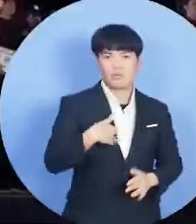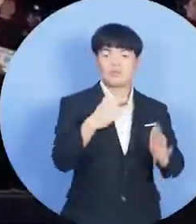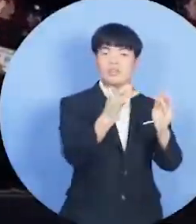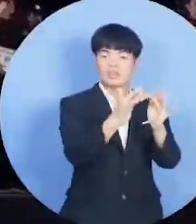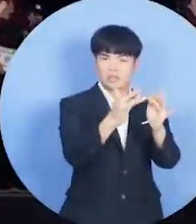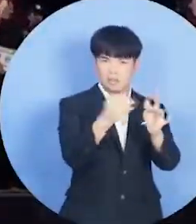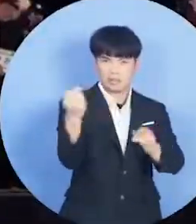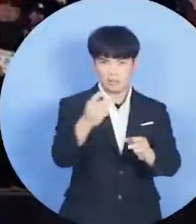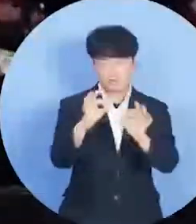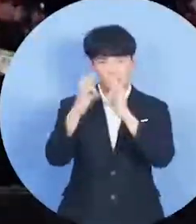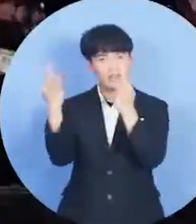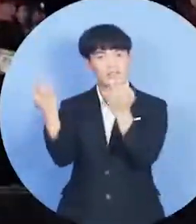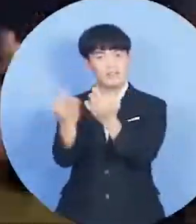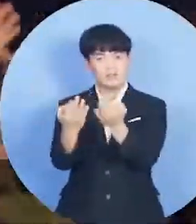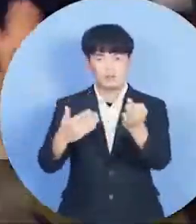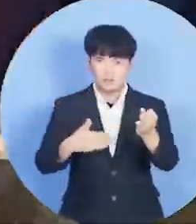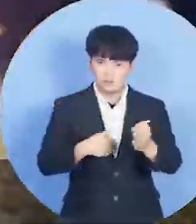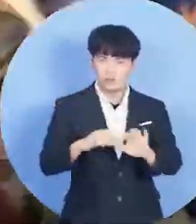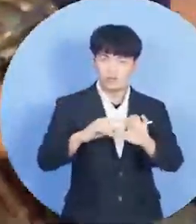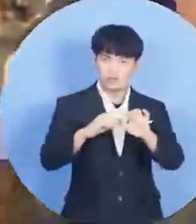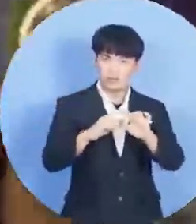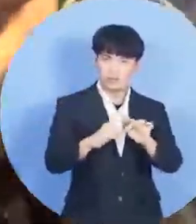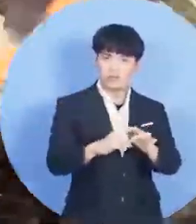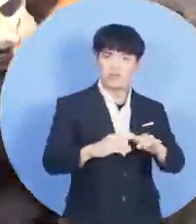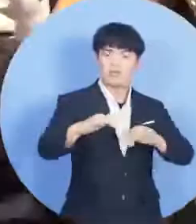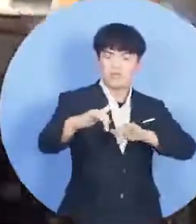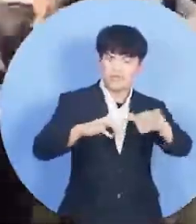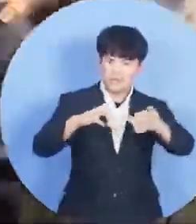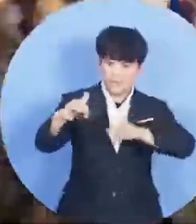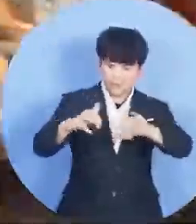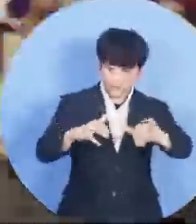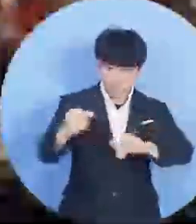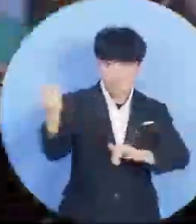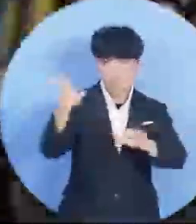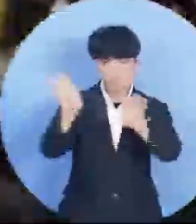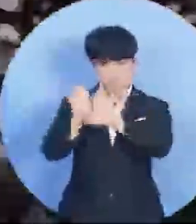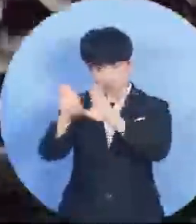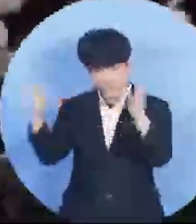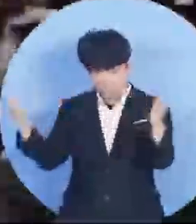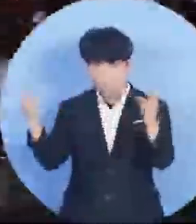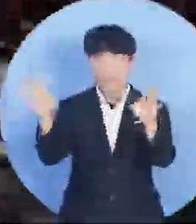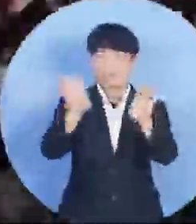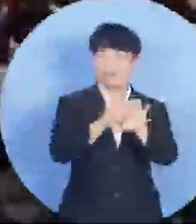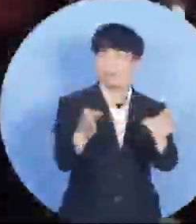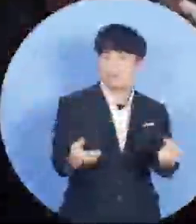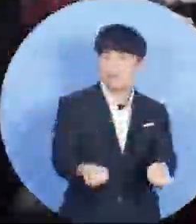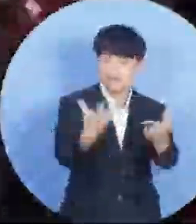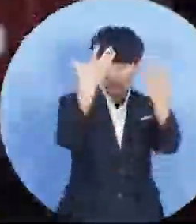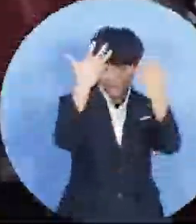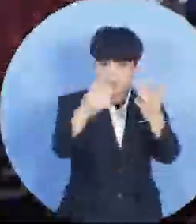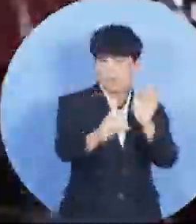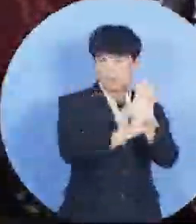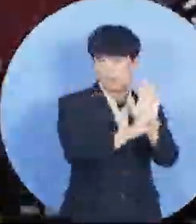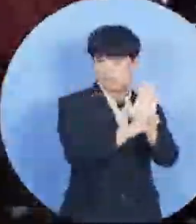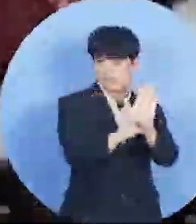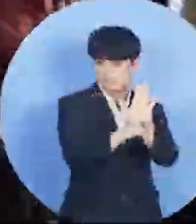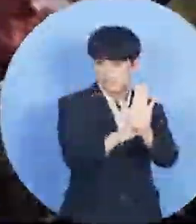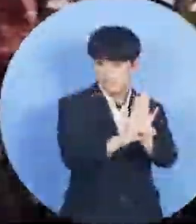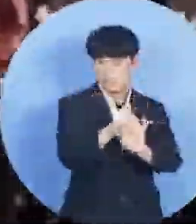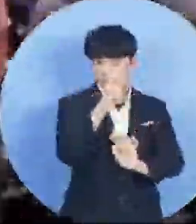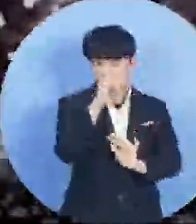공식 페이스북에서 개막식과 축하마크회, 거리 퍼레이드 폐막식 등을 SNS 실시간 스트리밍 서비스로